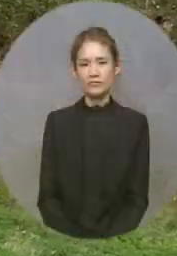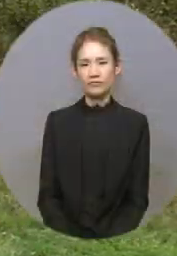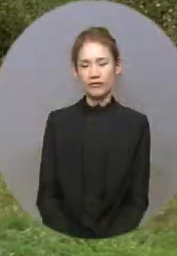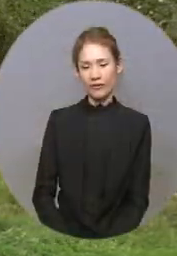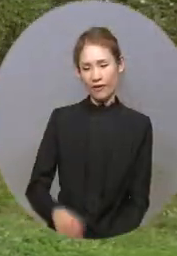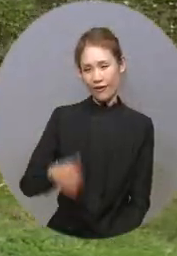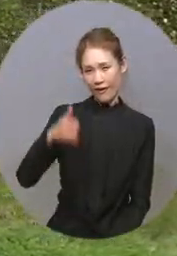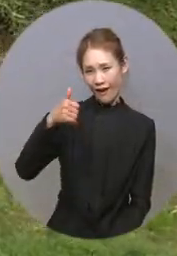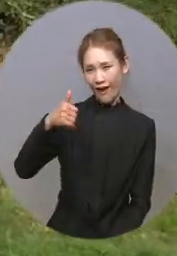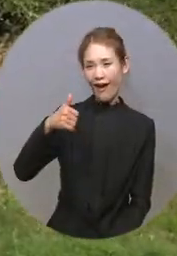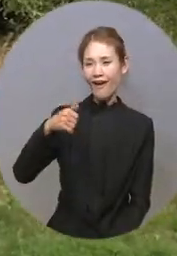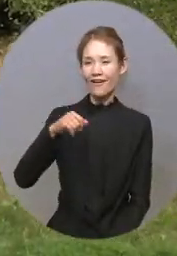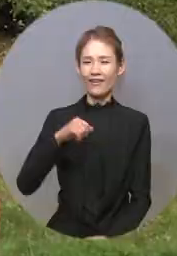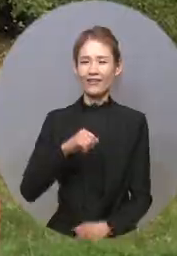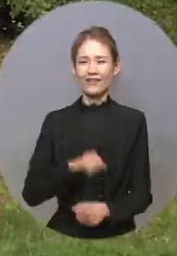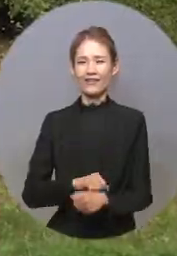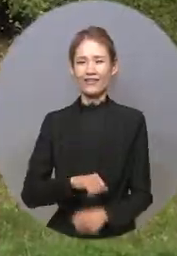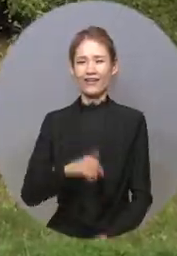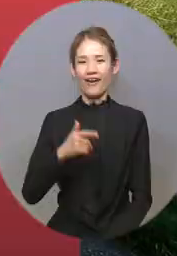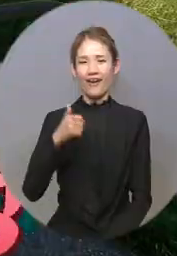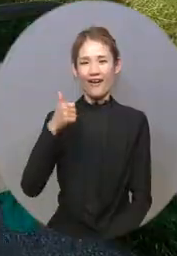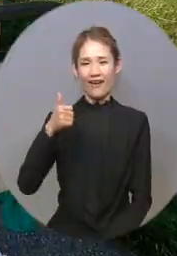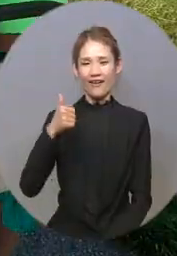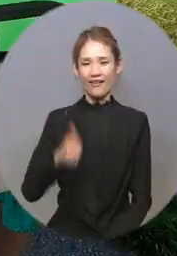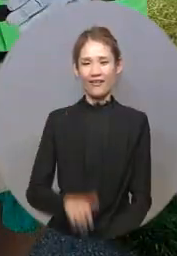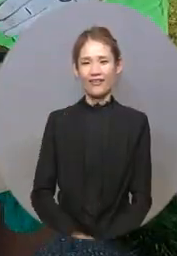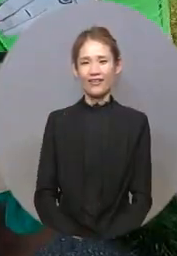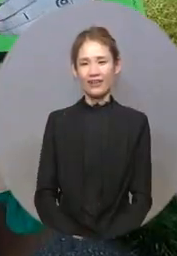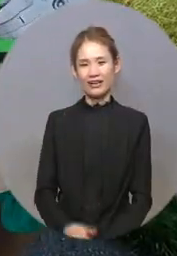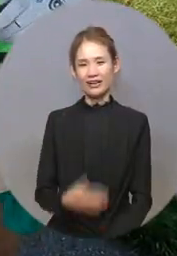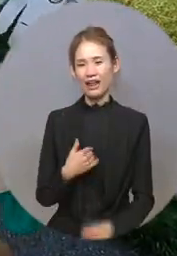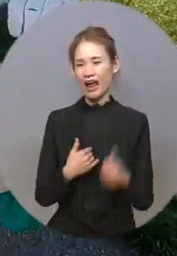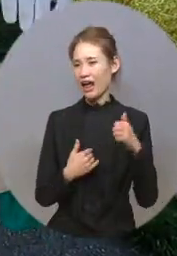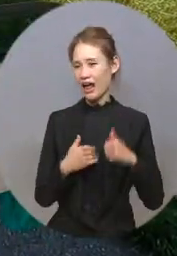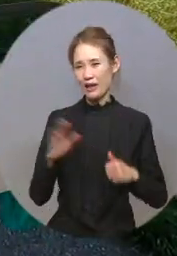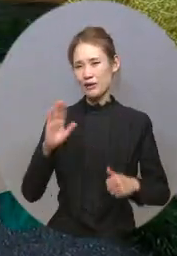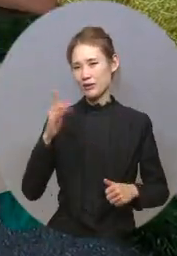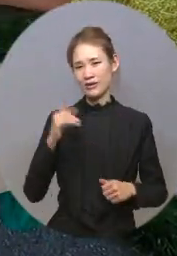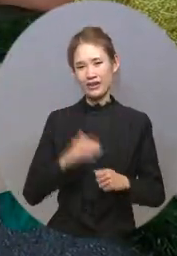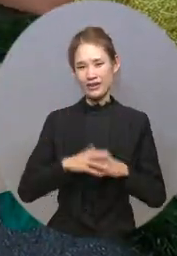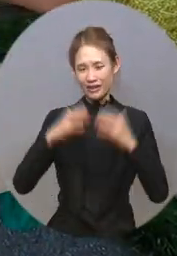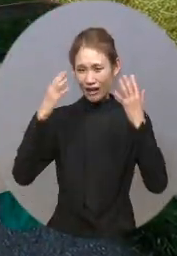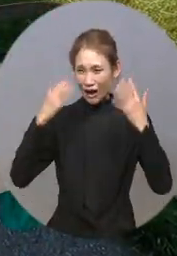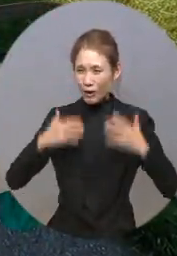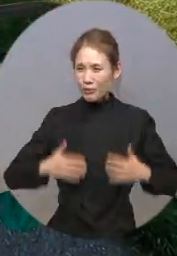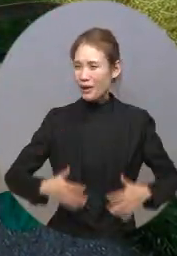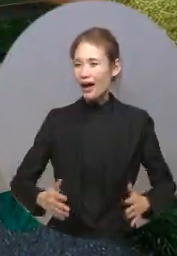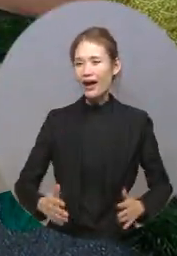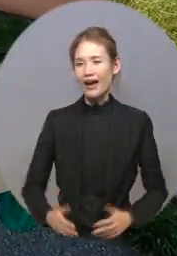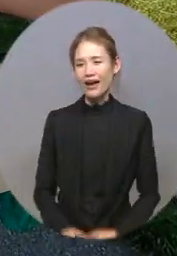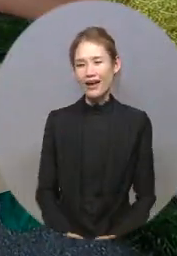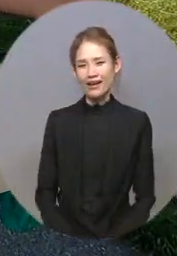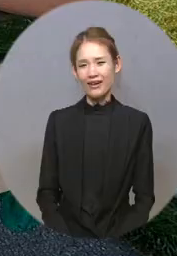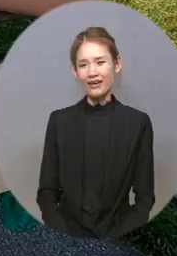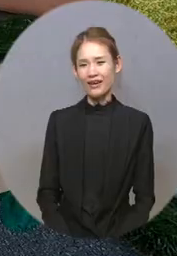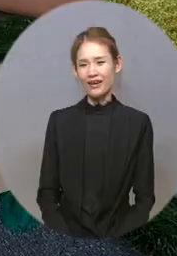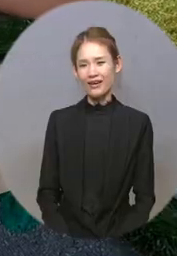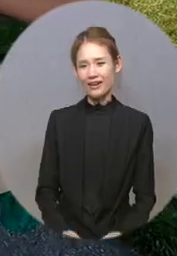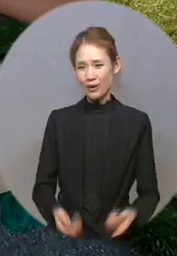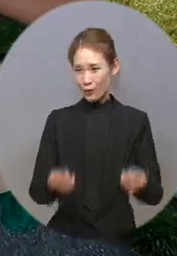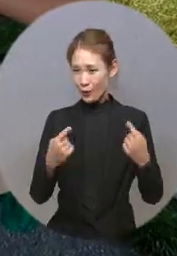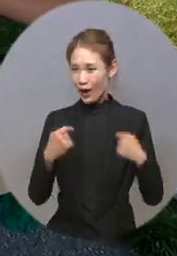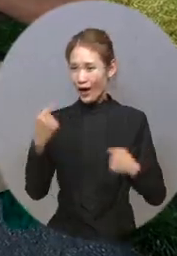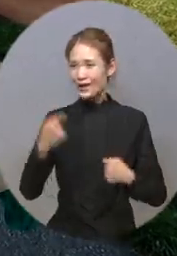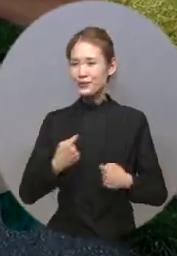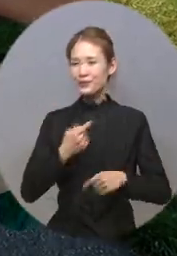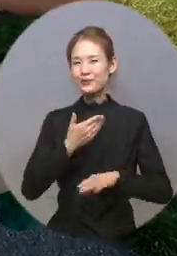굿샷! 야. 오, 나이스! 잘못 온 것 같아. 야, 더운 거 다 필요 없어. 아. 더운 거 다 필요 없어. 야, 나. 오빠 나와줘서 너무 고마워요.